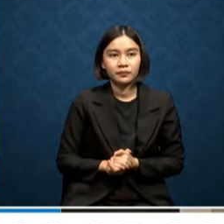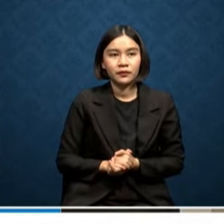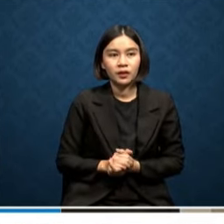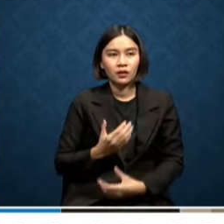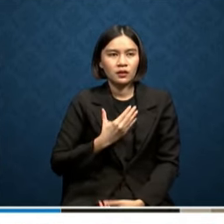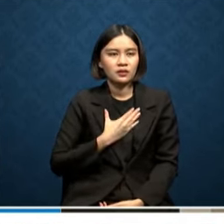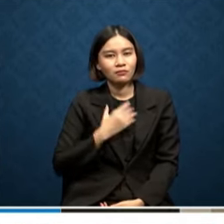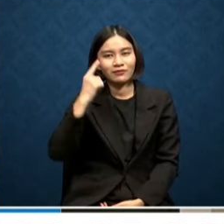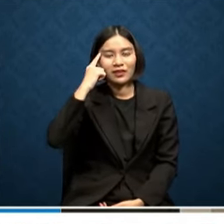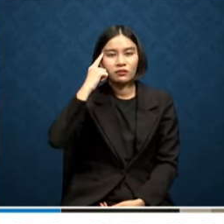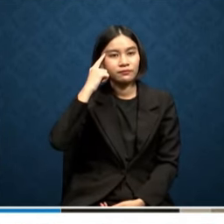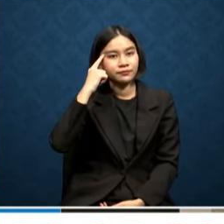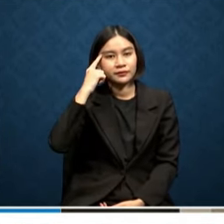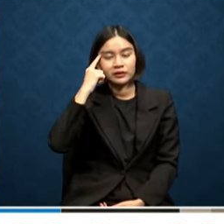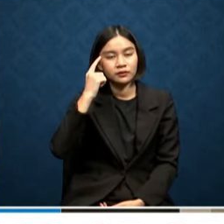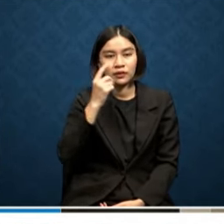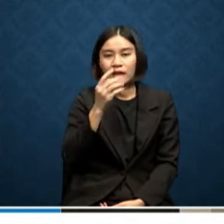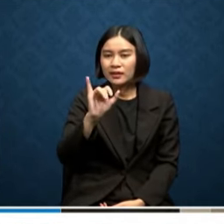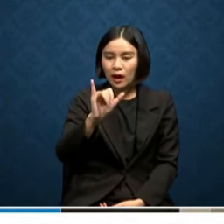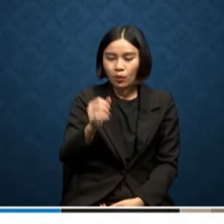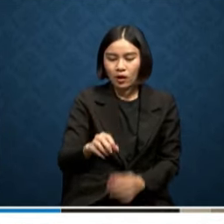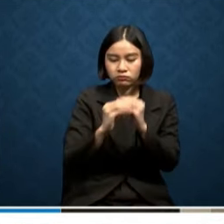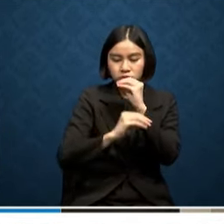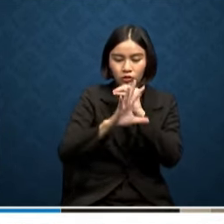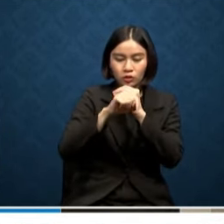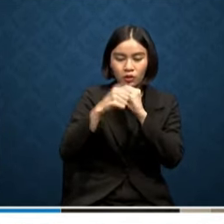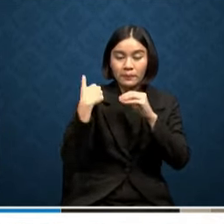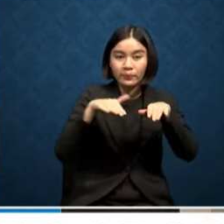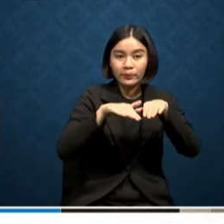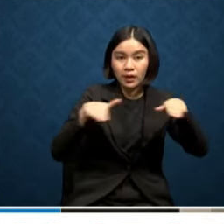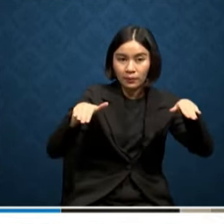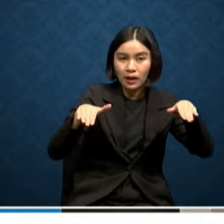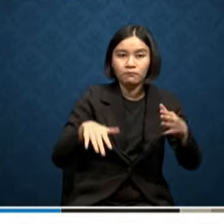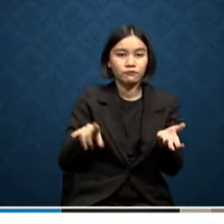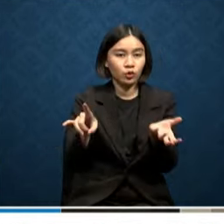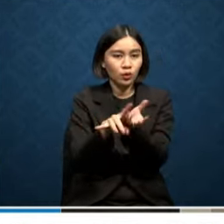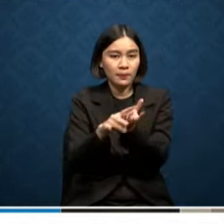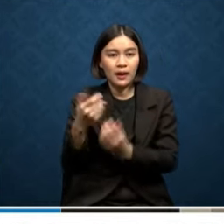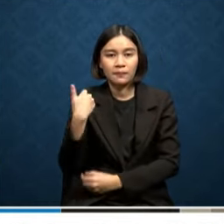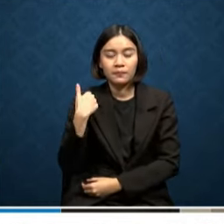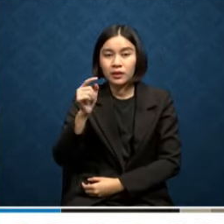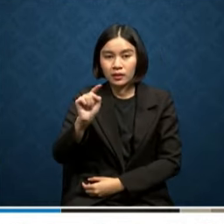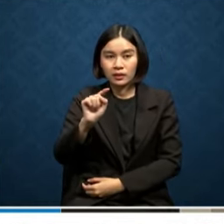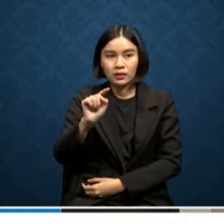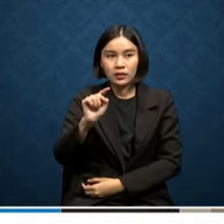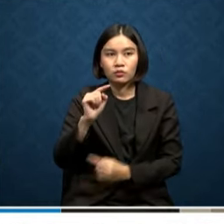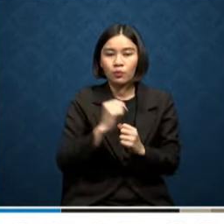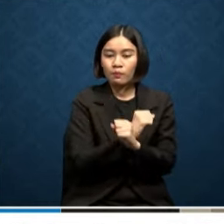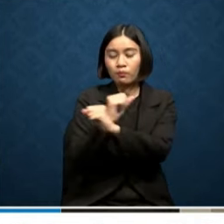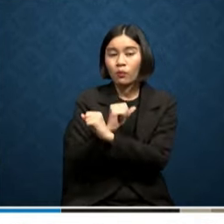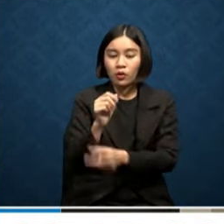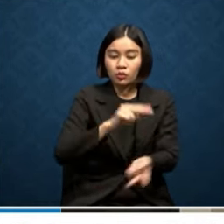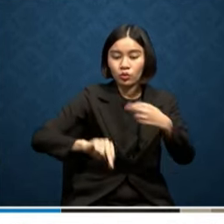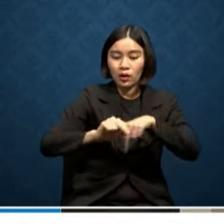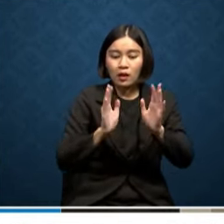ดิฉันยังไม่ค่อยเห็นนะคะว่ากสทช.เนี่ยมีมาตรการที่มีประสิทธิภาพในการที่จะปกป้องคุ้มคร